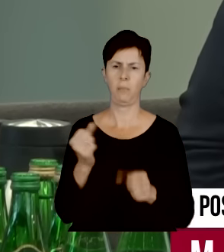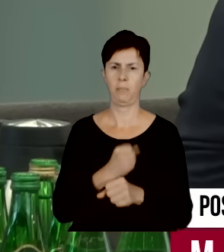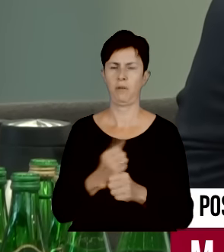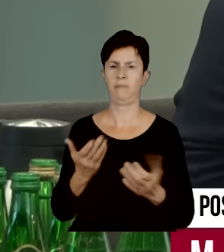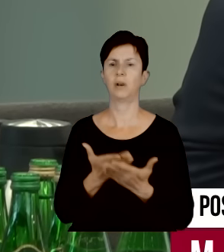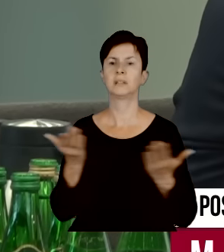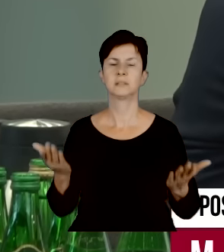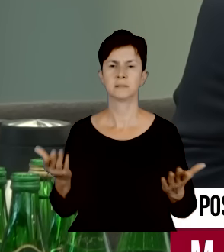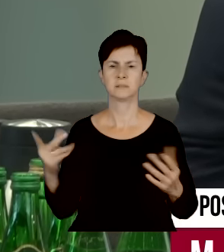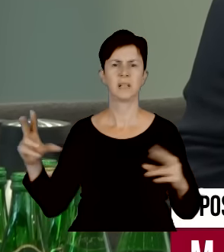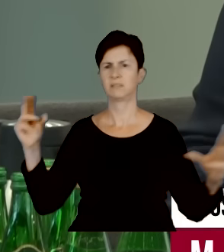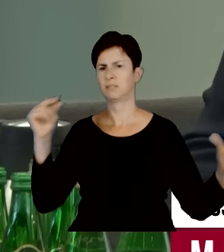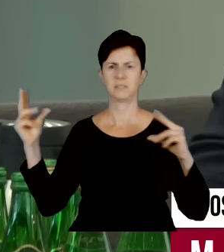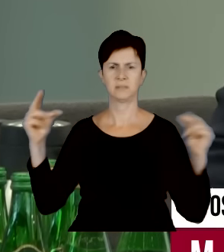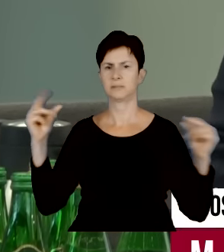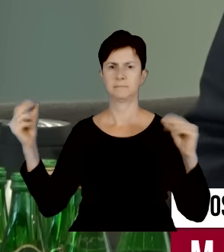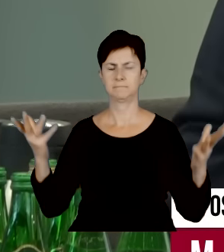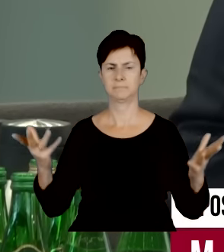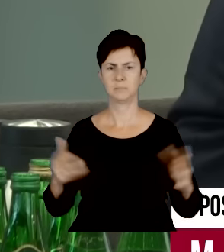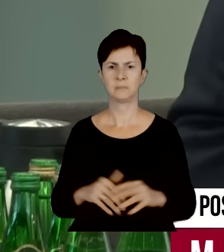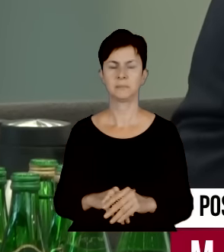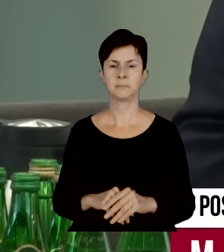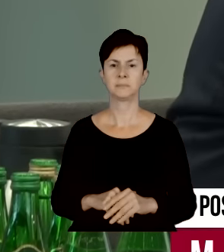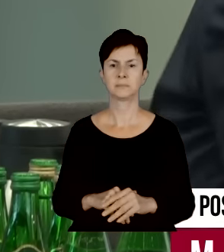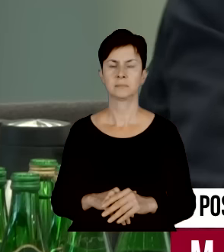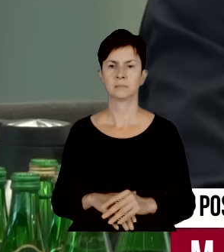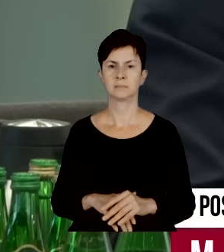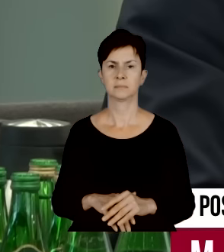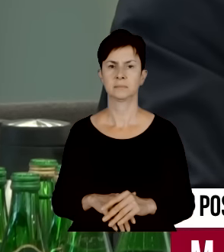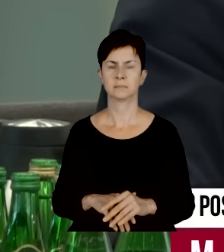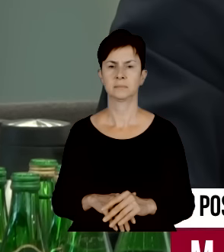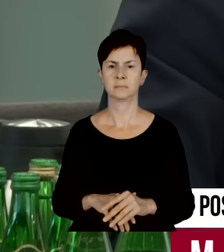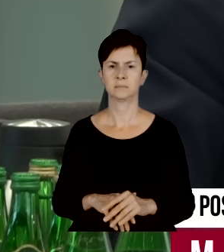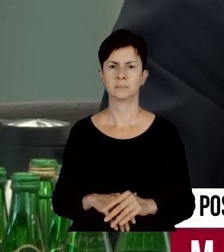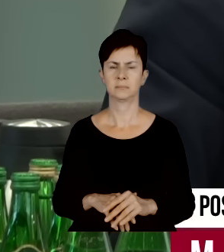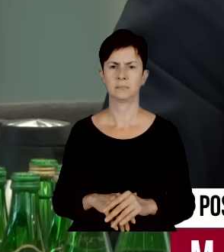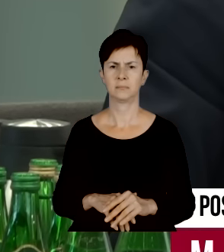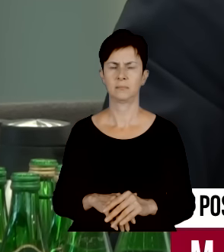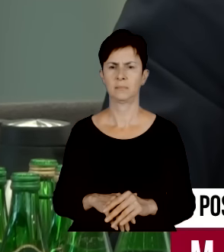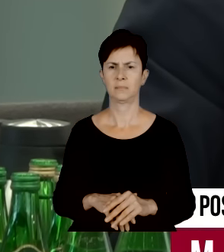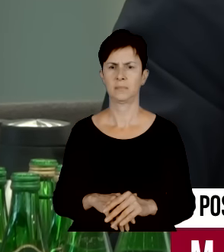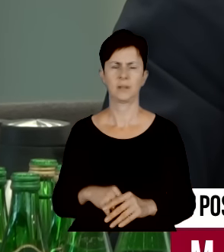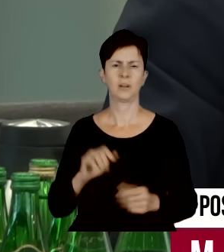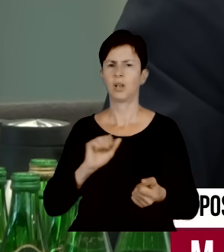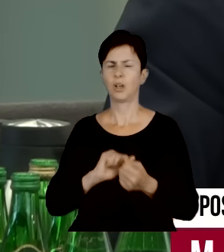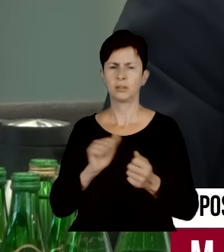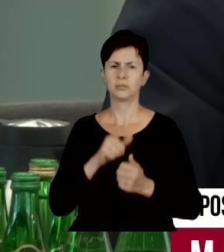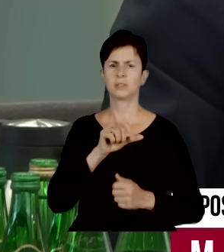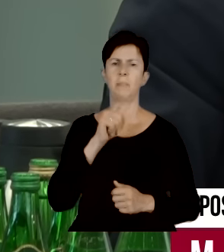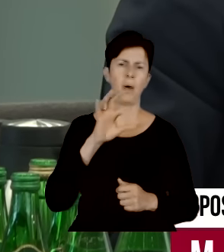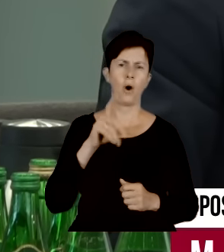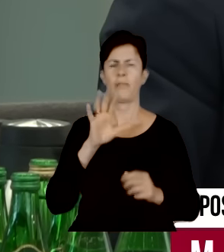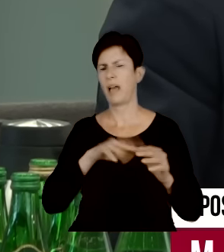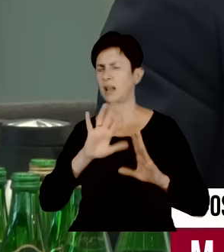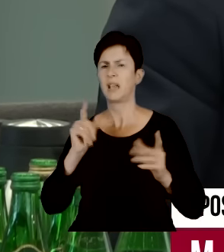ale nie No ja myślę że chociażby z powodu tego że przesłuchują mówi o Platformie Obywatelskiej czy nie ale